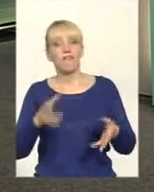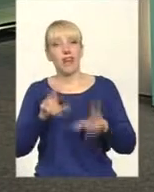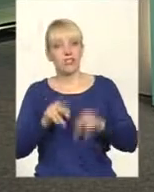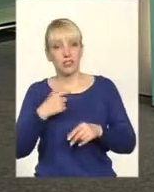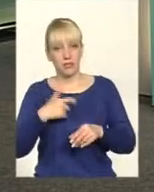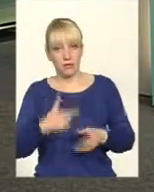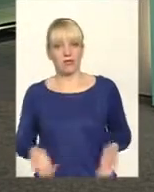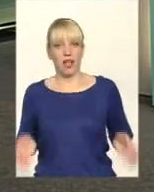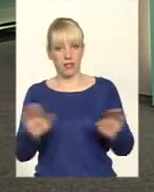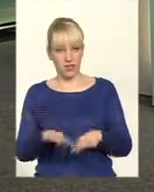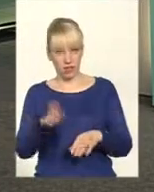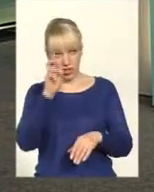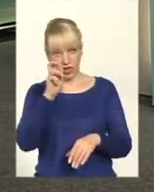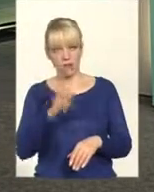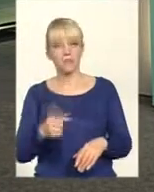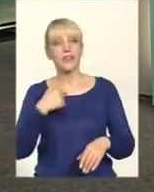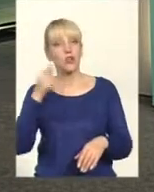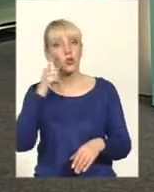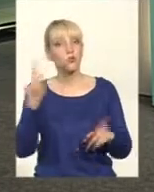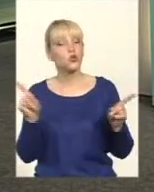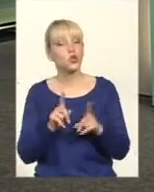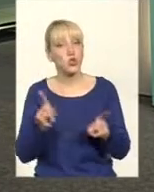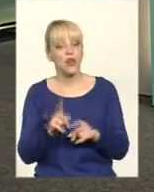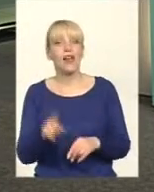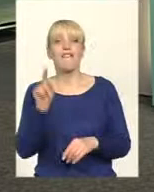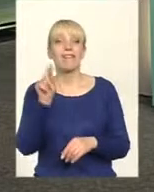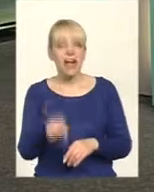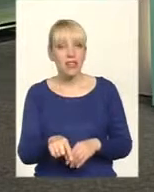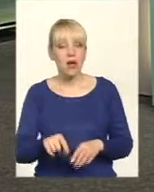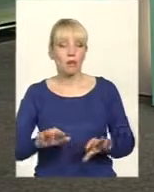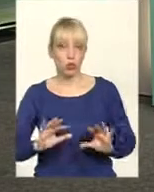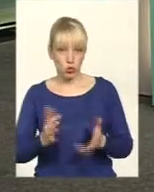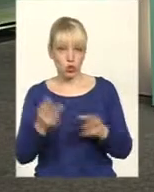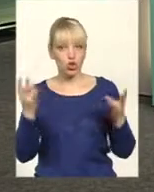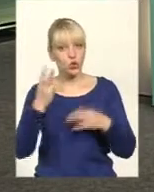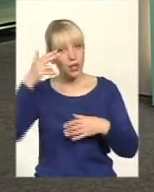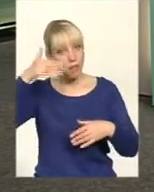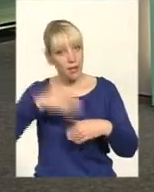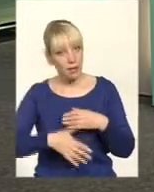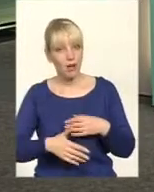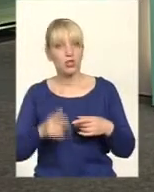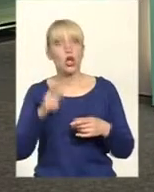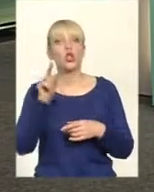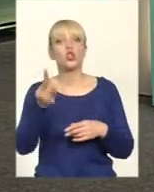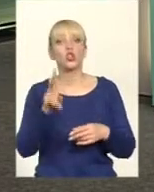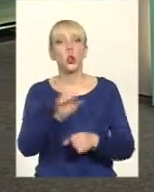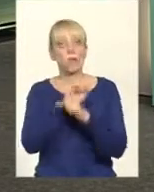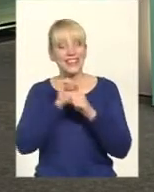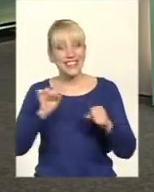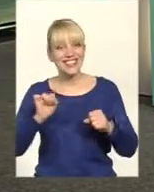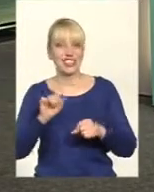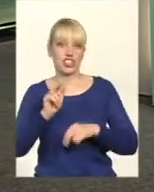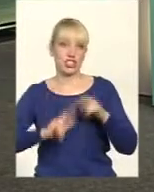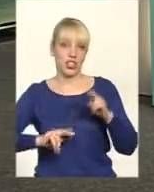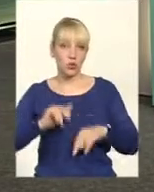державою? Ну, я думаю, что в данном случае нужно понимать, вот тот, кто патриотически настроен,